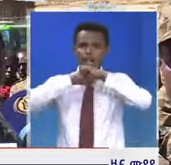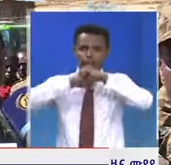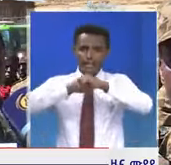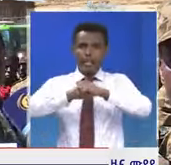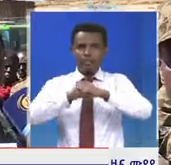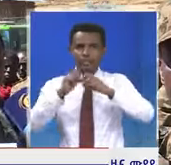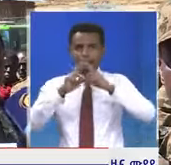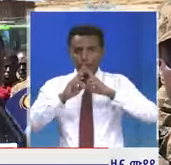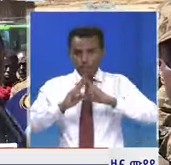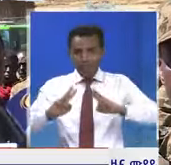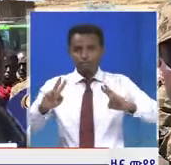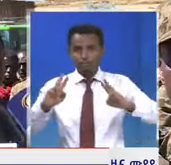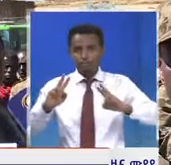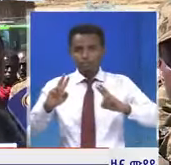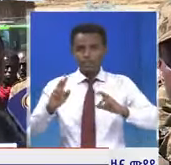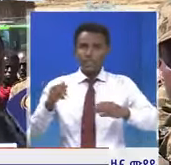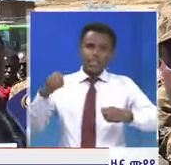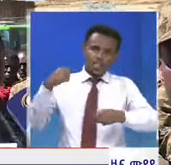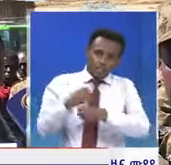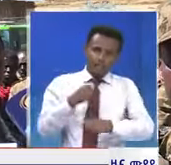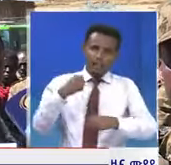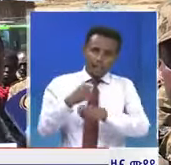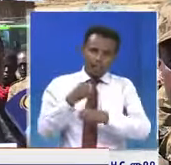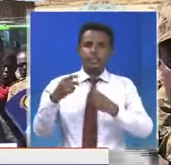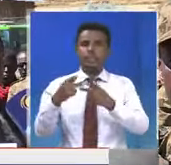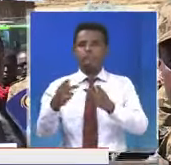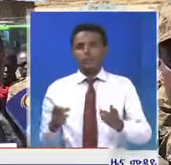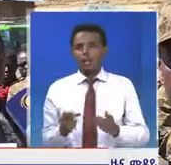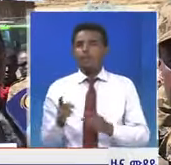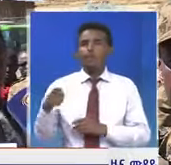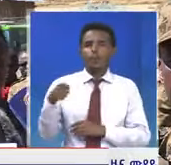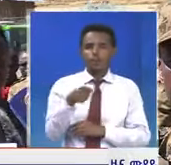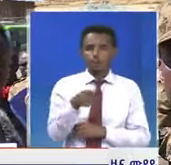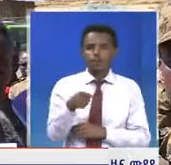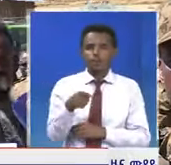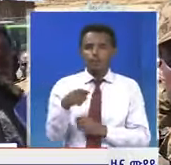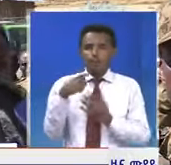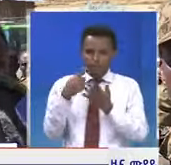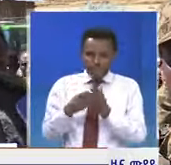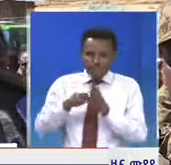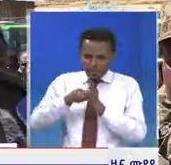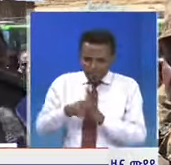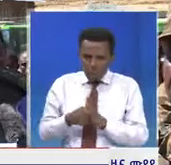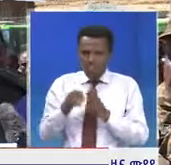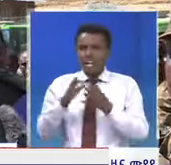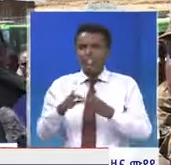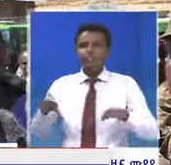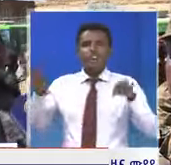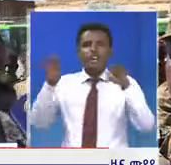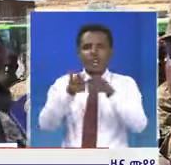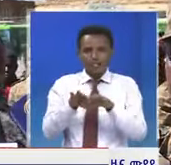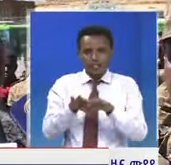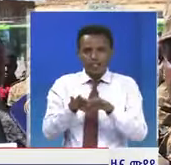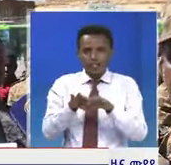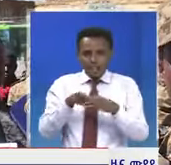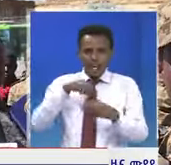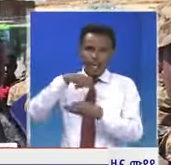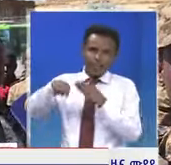እጅግ በጣም የተረባረበበት ቦታ በመሆኑ በዚህ ቁልፍና አስፈላጊ